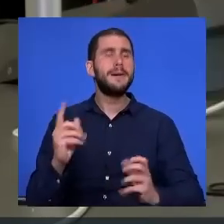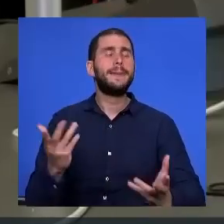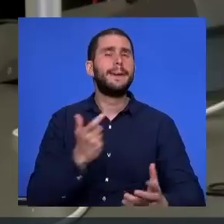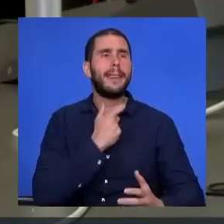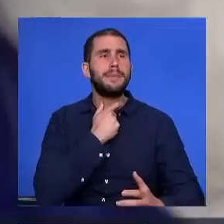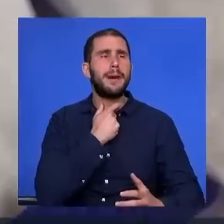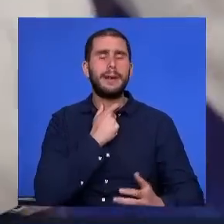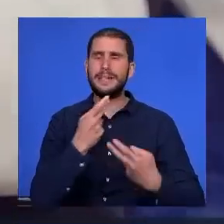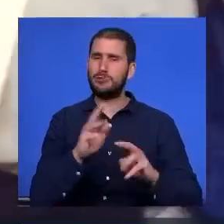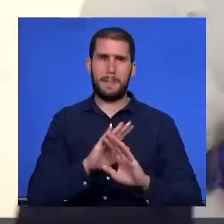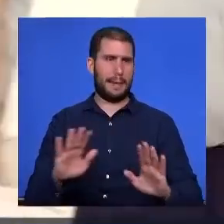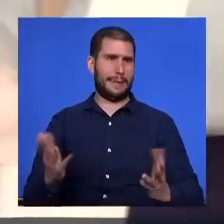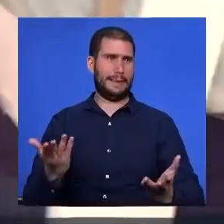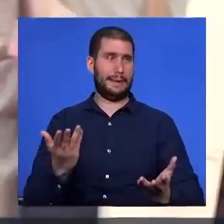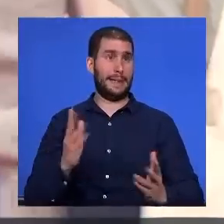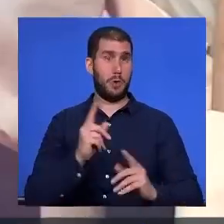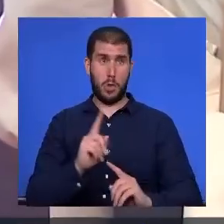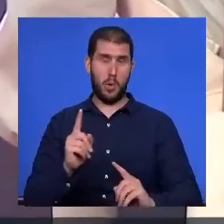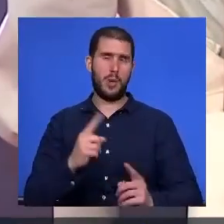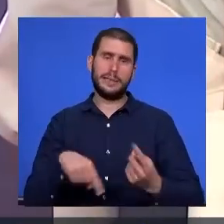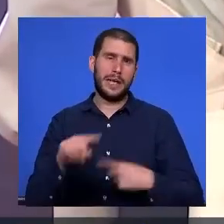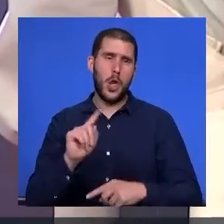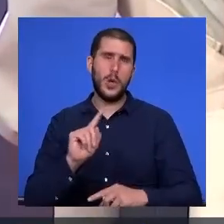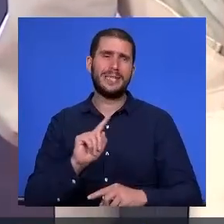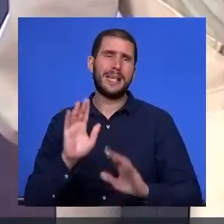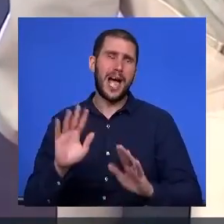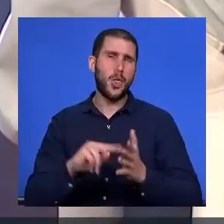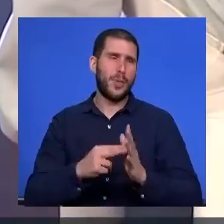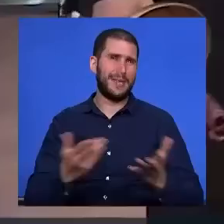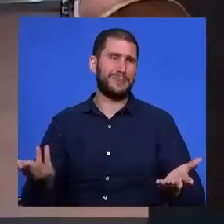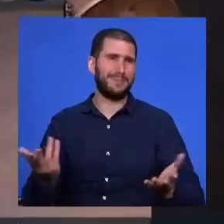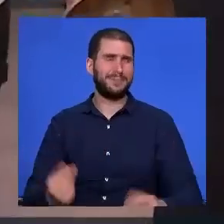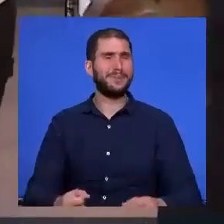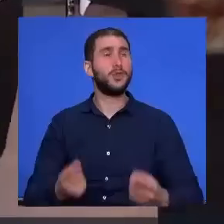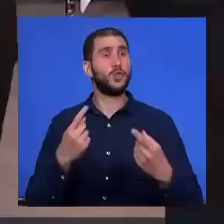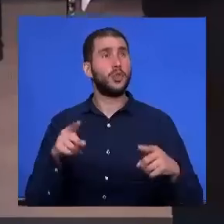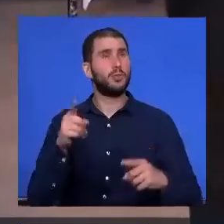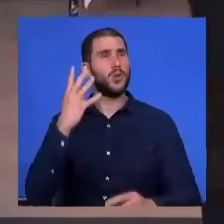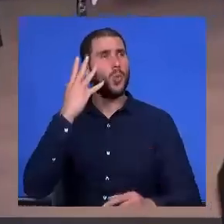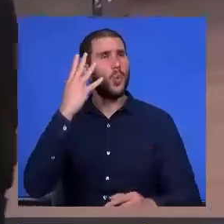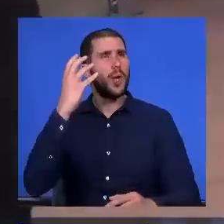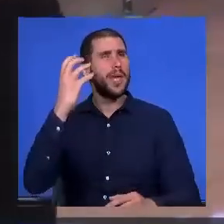ברירה, אי אפשר אחרת. אחרת אנחנו לא זהו זה באותו רגע. עשים שירים שאת